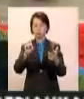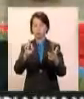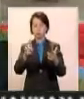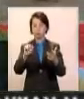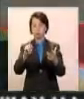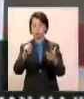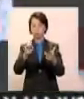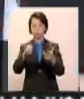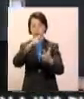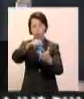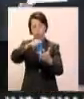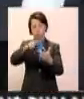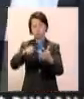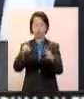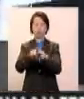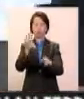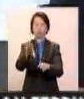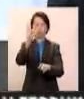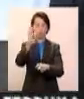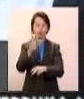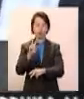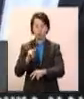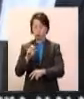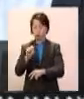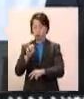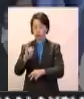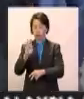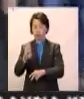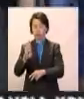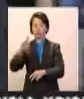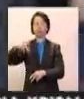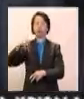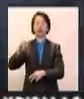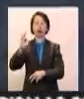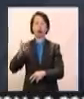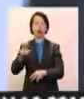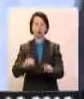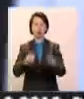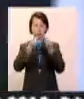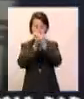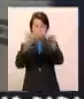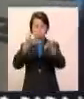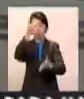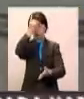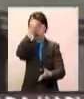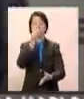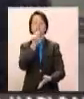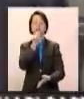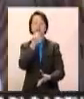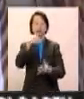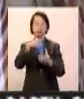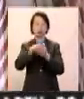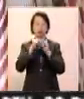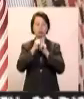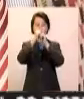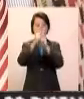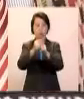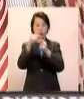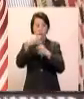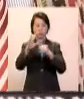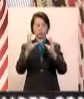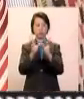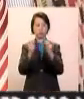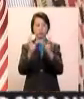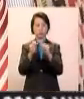Ali Biju turut diumumkan sebagai Net Presiden PKR. Pengumuman itu dibuat semalam oleh Datuk Seri Anwar dalam satu kenyataan selepas